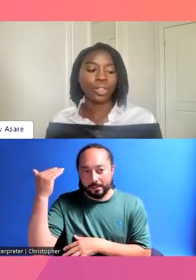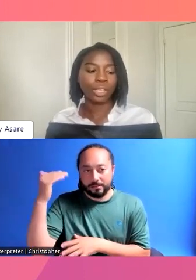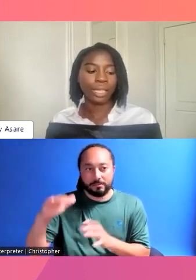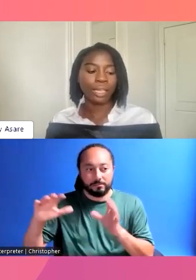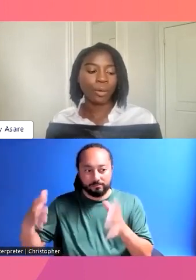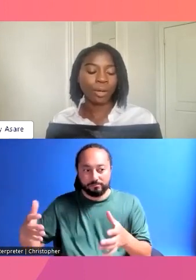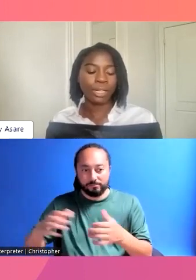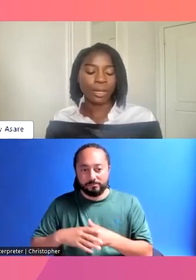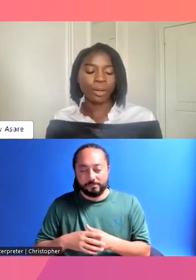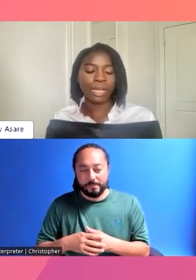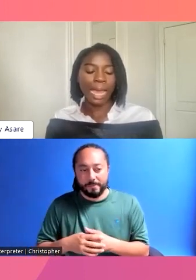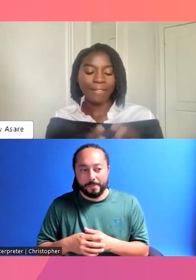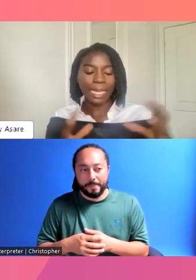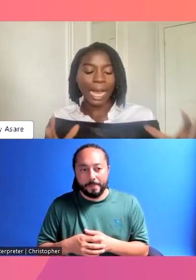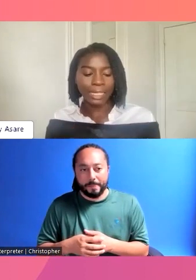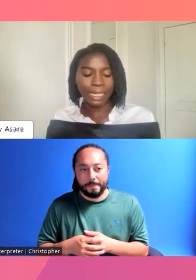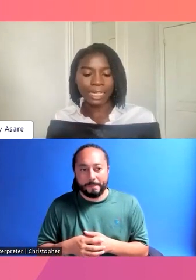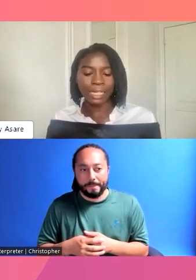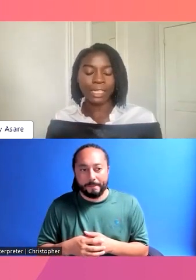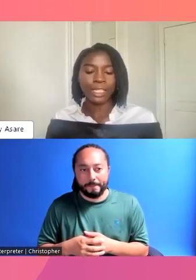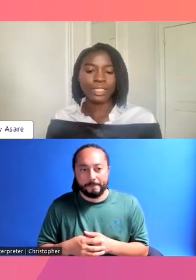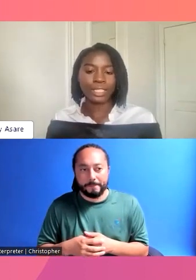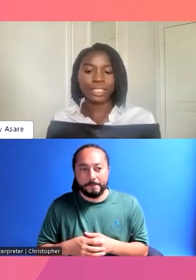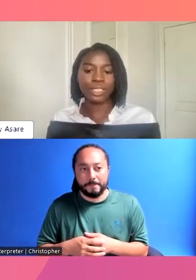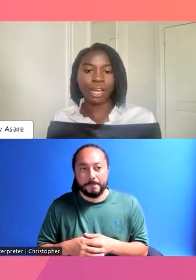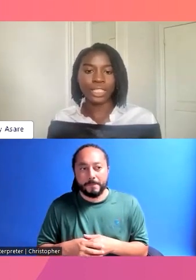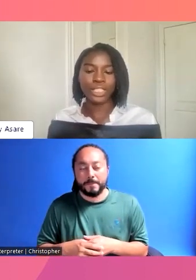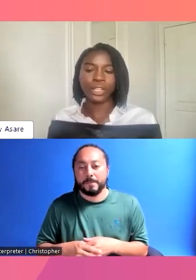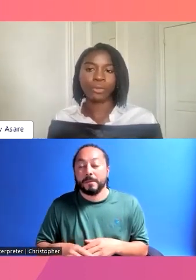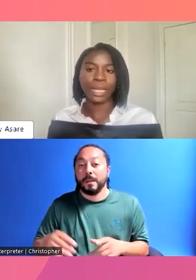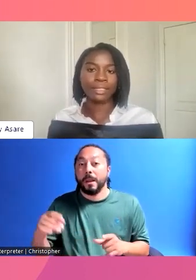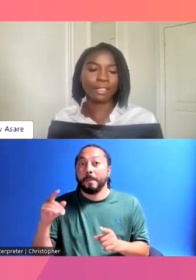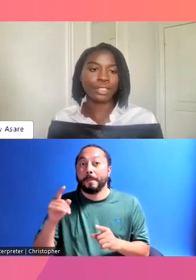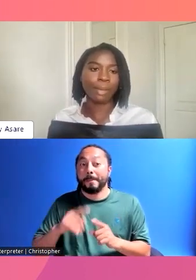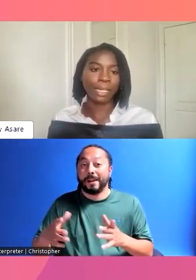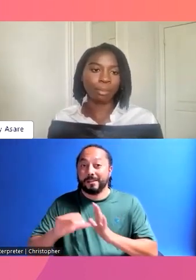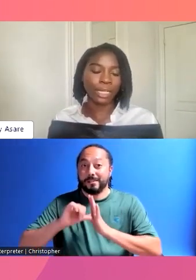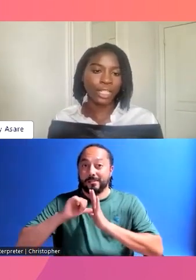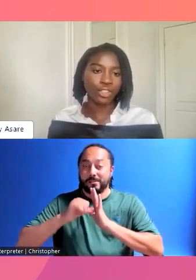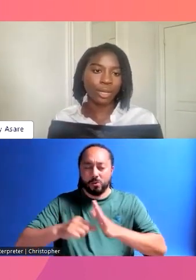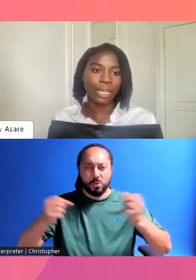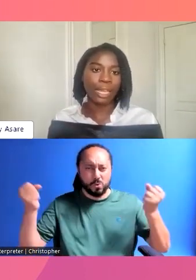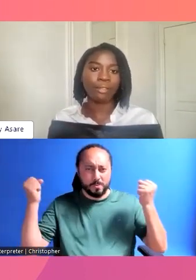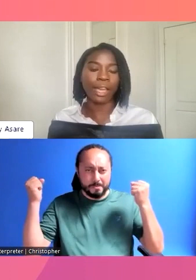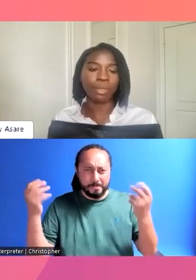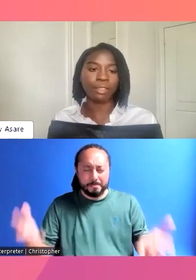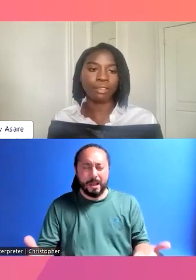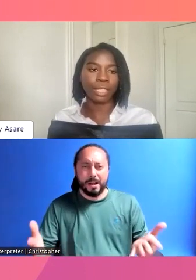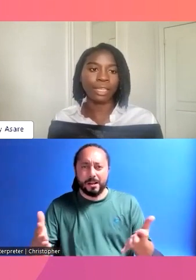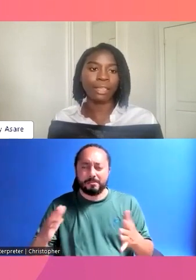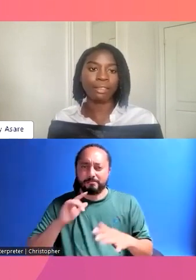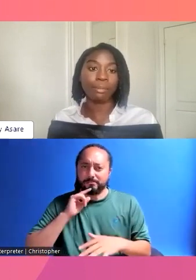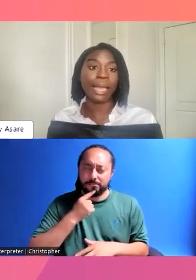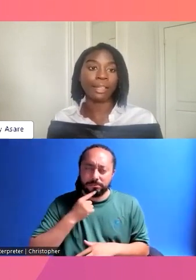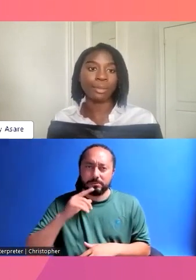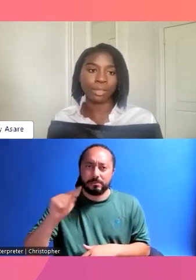l'homicide dans la communauté des personnes noires et en ayant souligné un